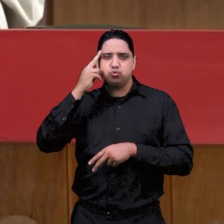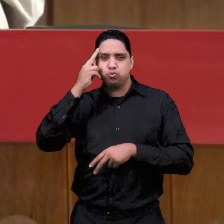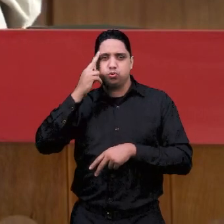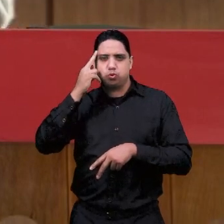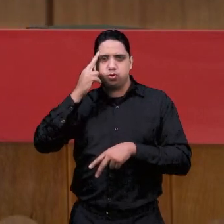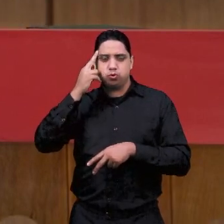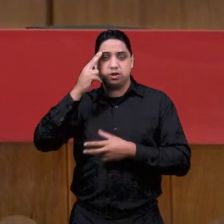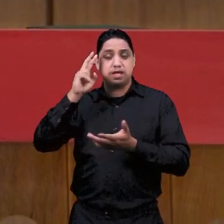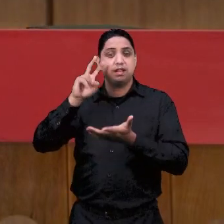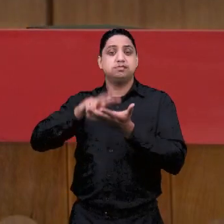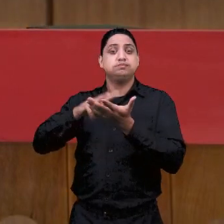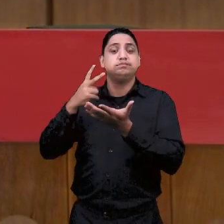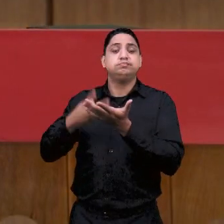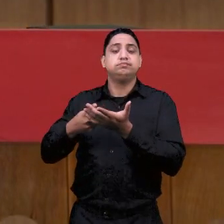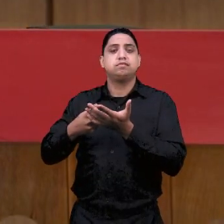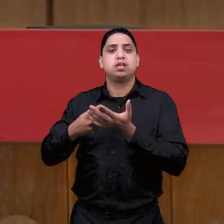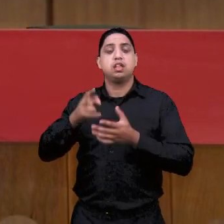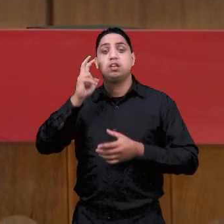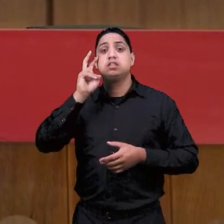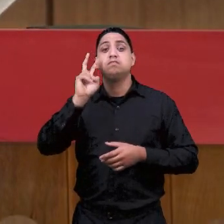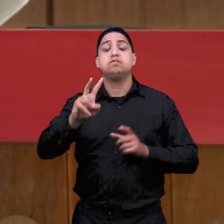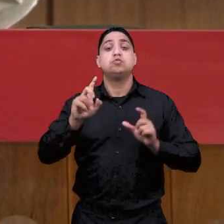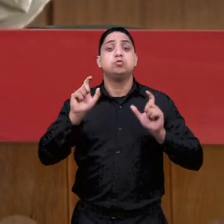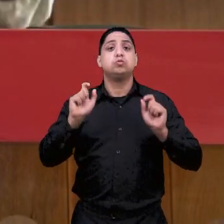l'échanson et le panetier,